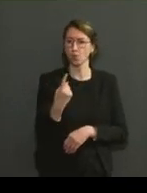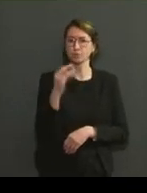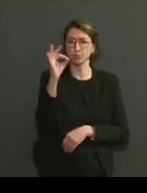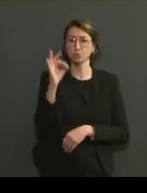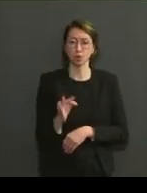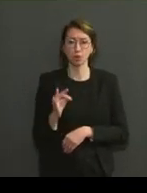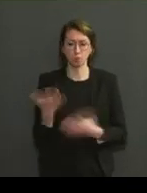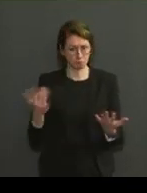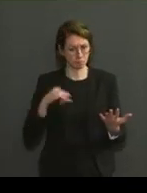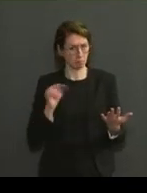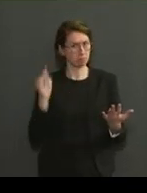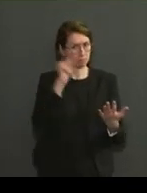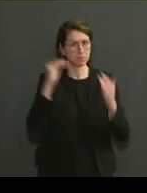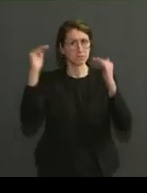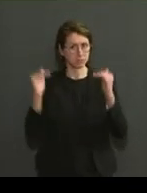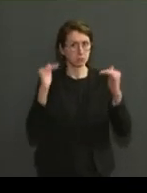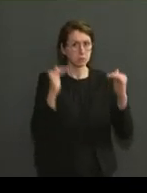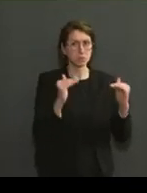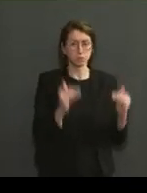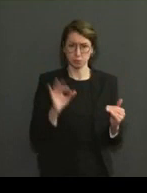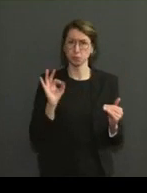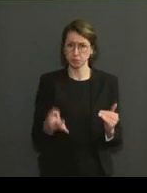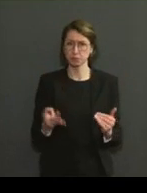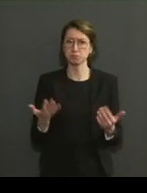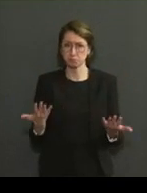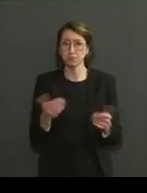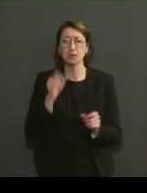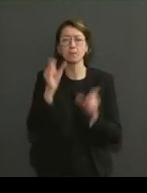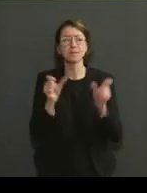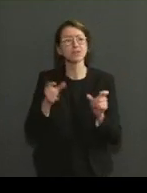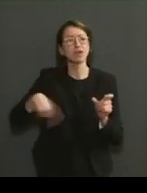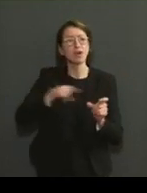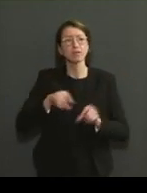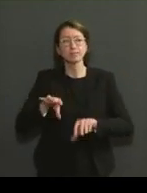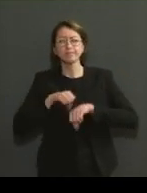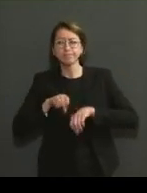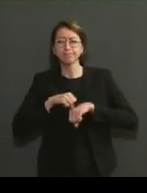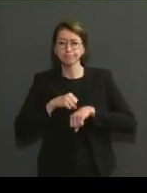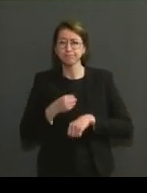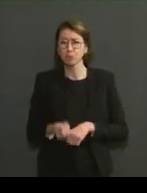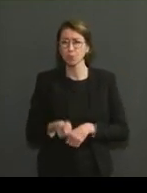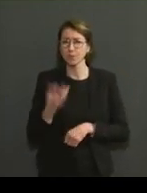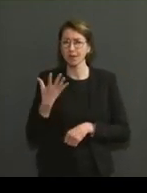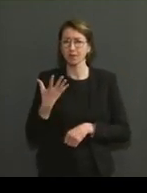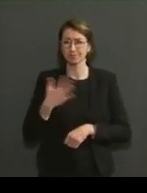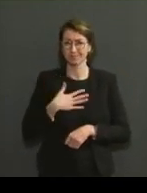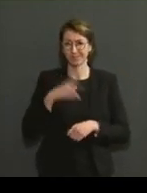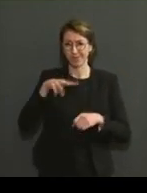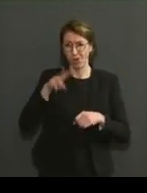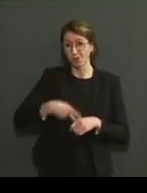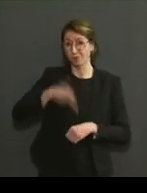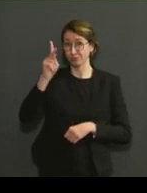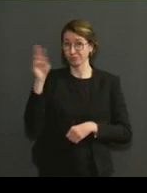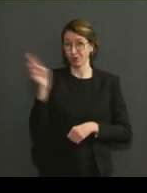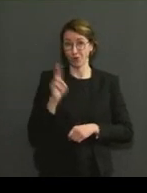Quant au nombre de cas absolus, ce sont actuellement 3 provinces flamandes qui sont en tête, avec pour Anvers